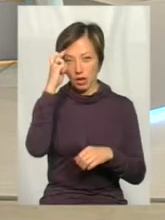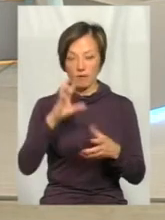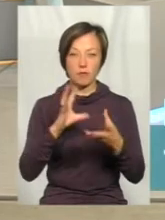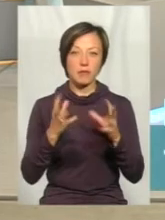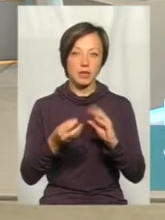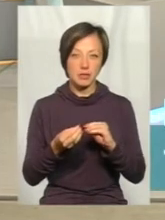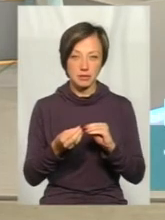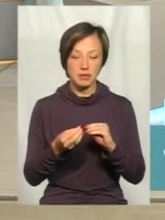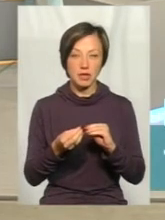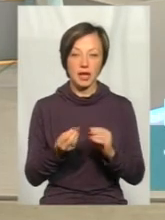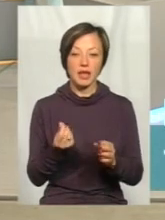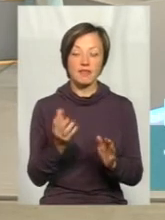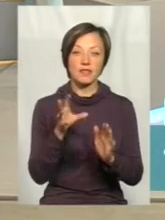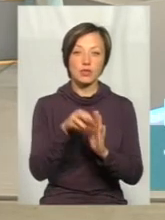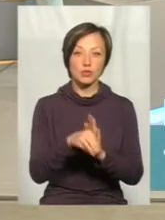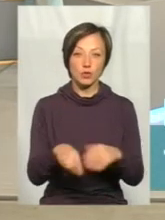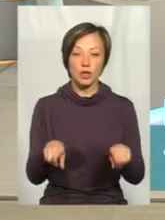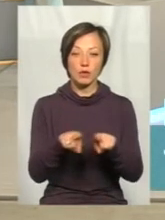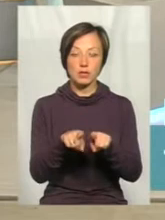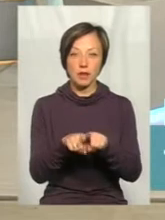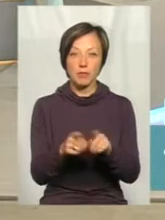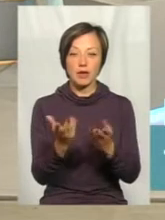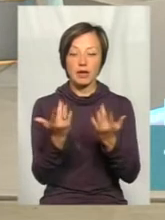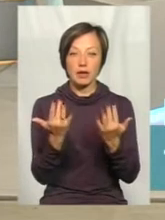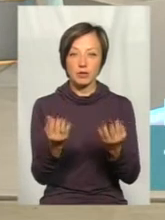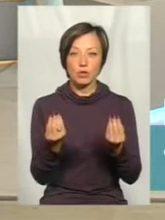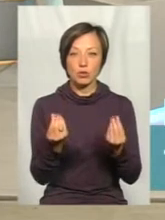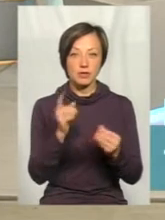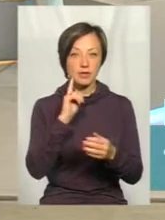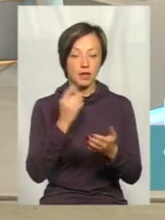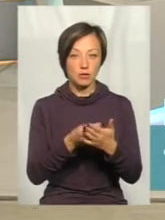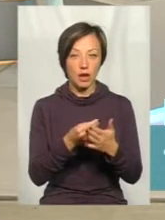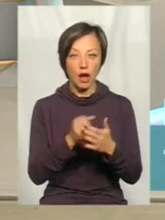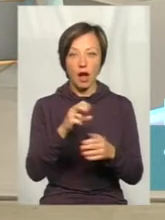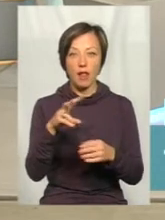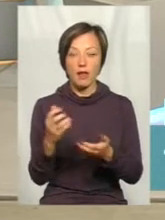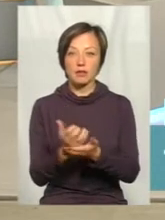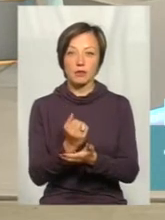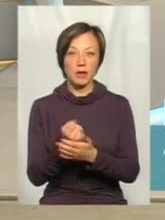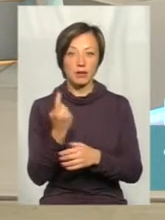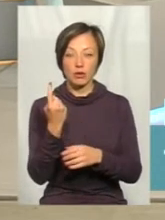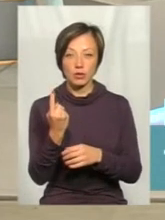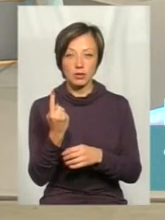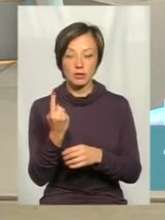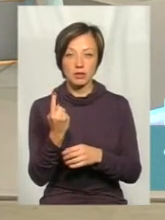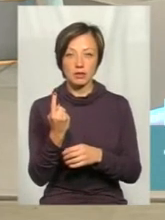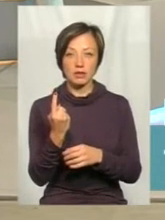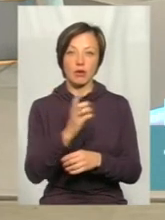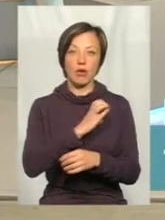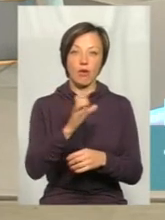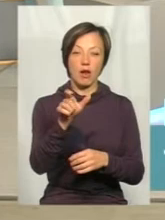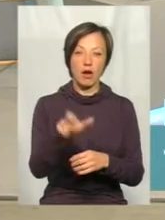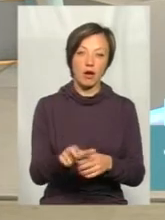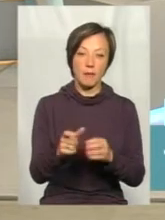принципі, інвестує таку саму кількість грошей по зеленому тарифу, але заробляє не один там, да, там, олігарх, але